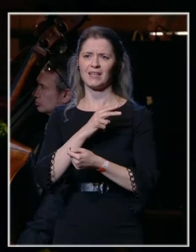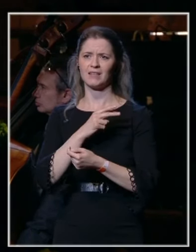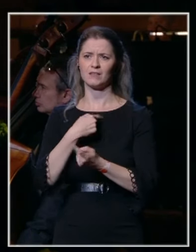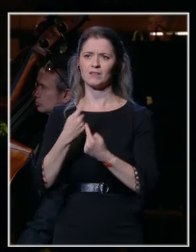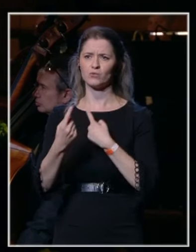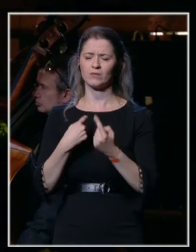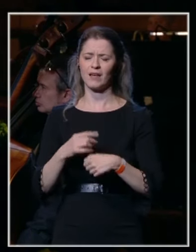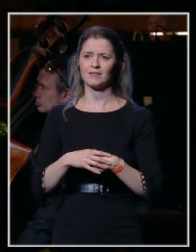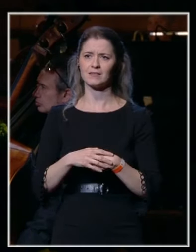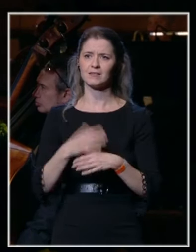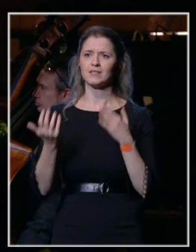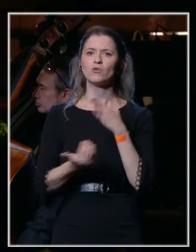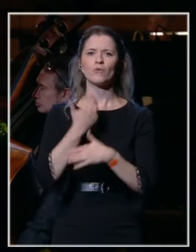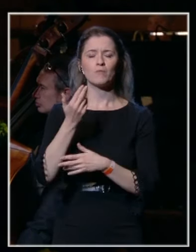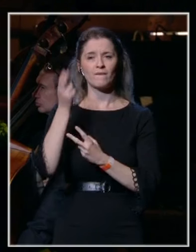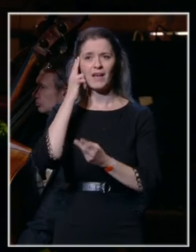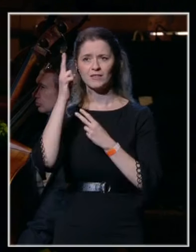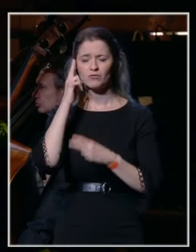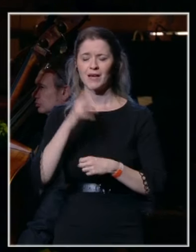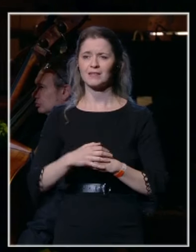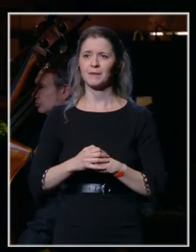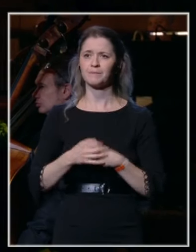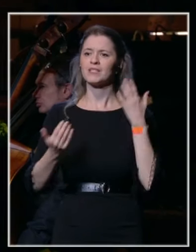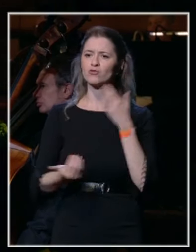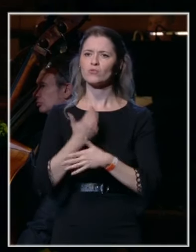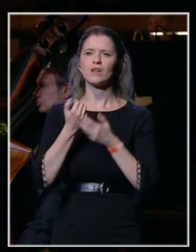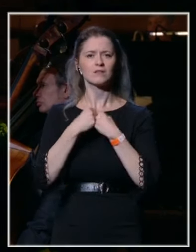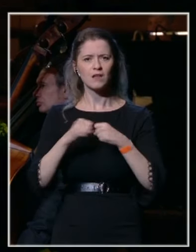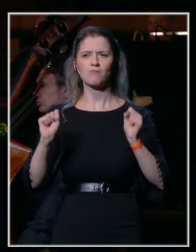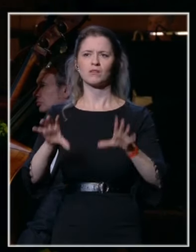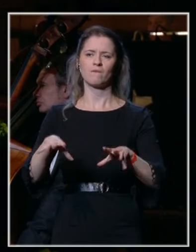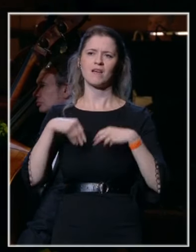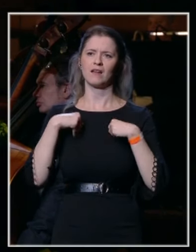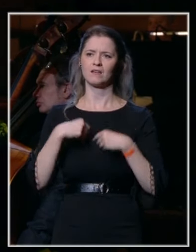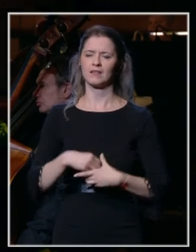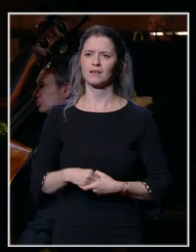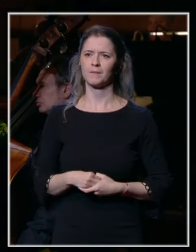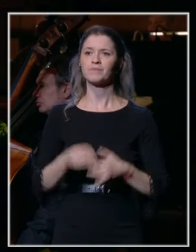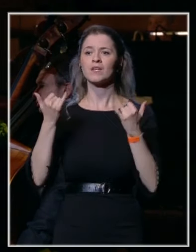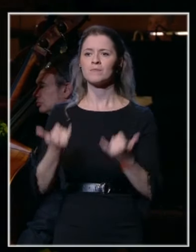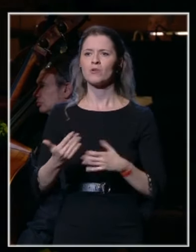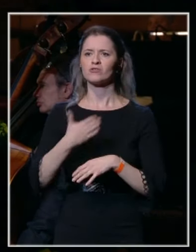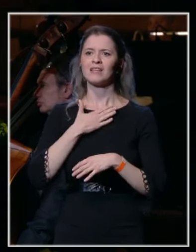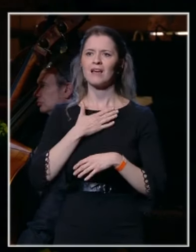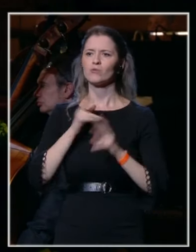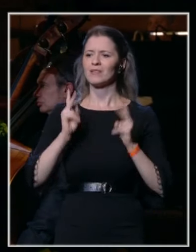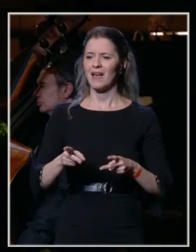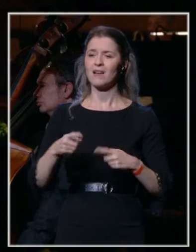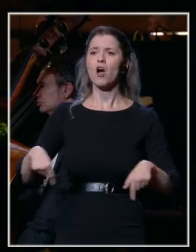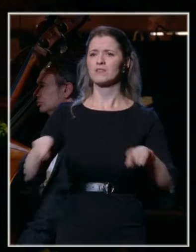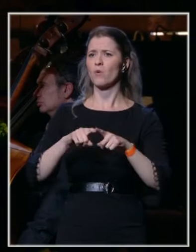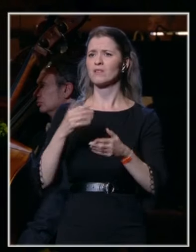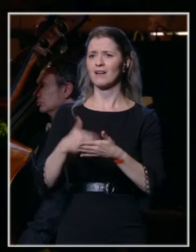felelősségüket ismét felismerik, és újra szabadon vállalják. Most nekünk kell azoknak lennünk,